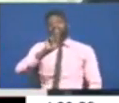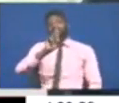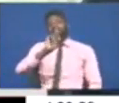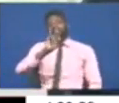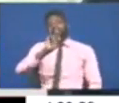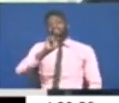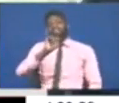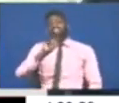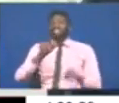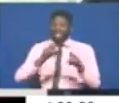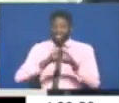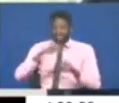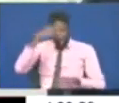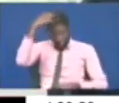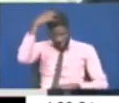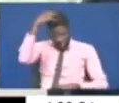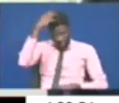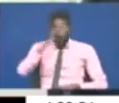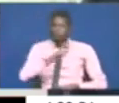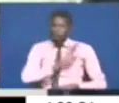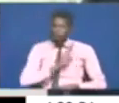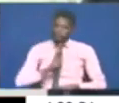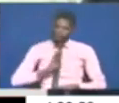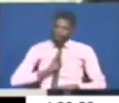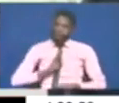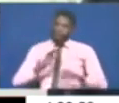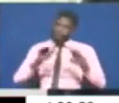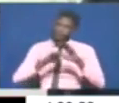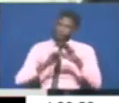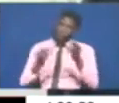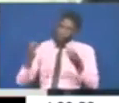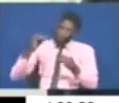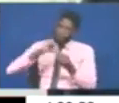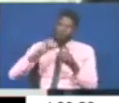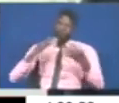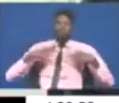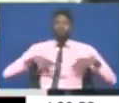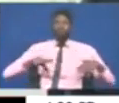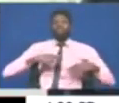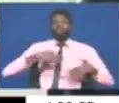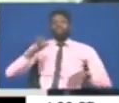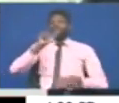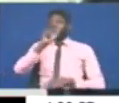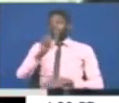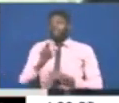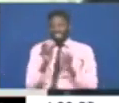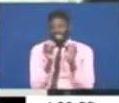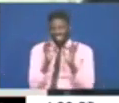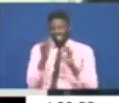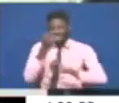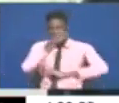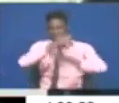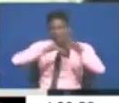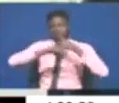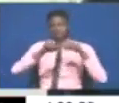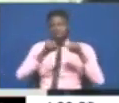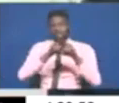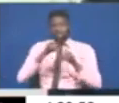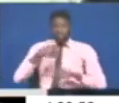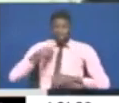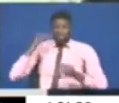hapa. Tukifanyiwa hivyo, tunaamini mheshimiwa Ruto anao uwezo huo, kwa